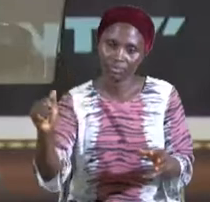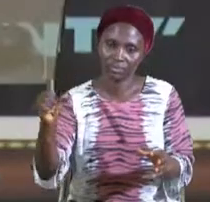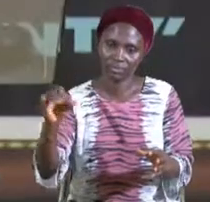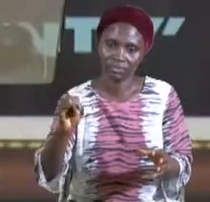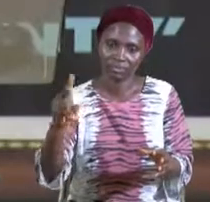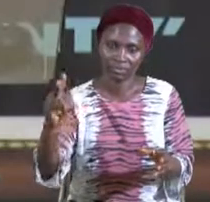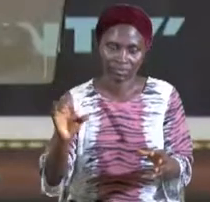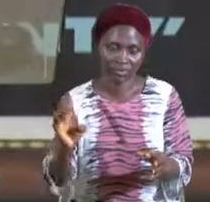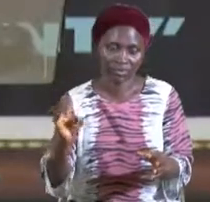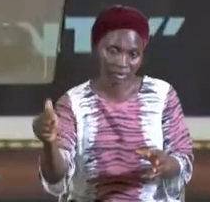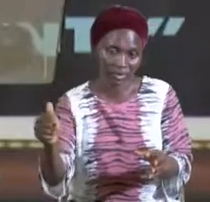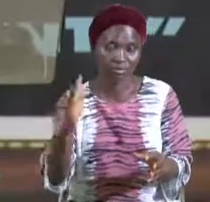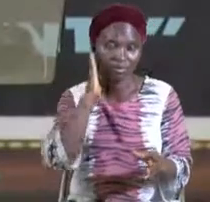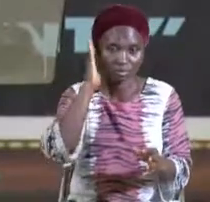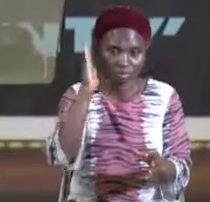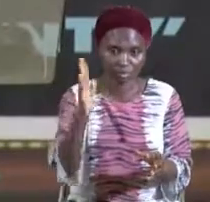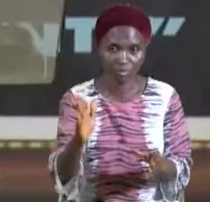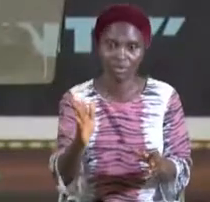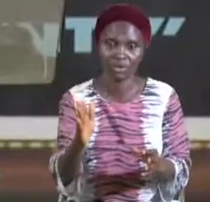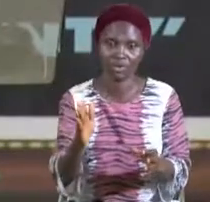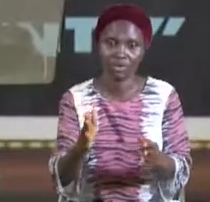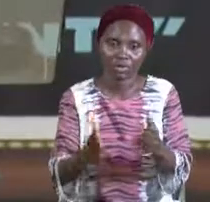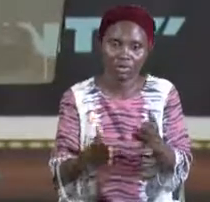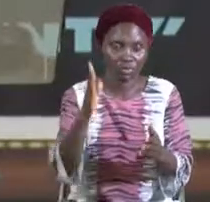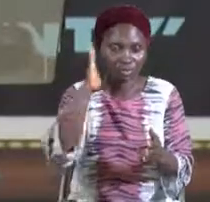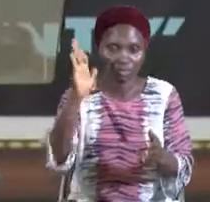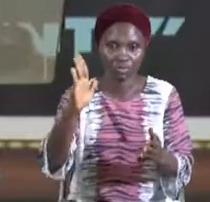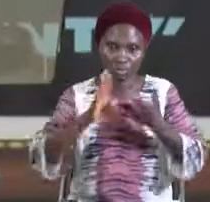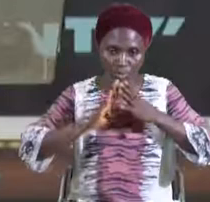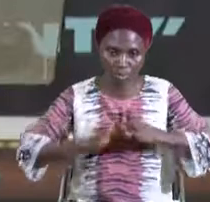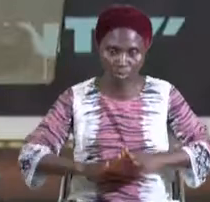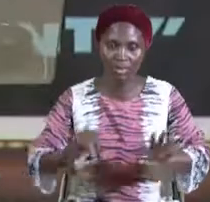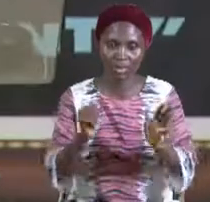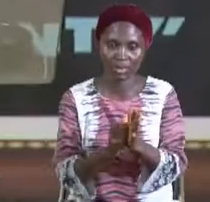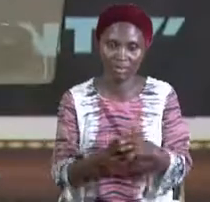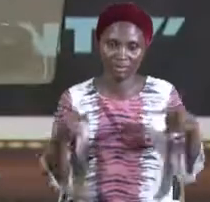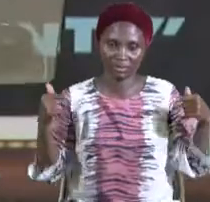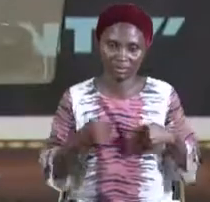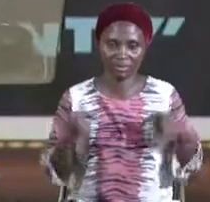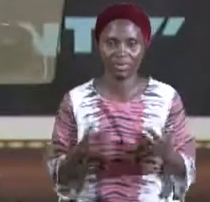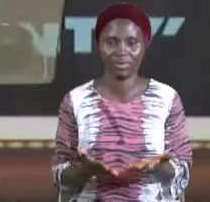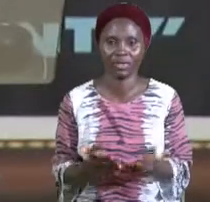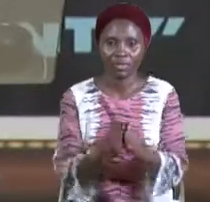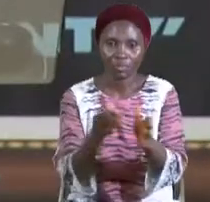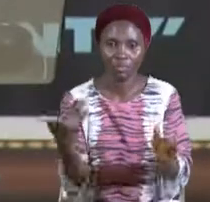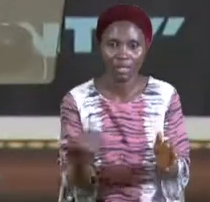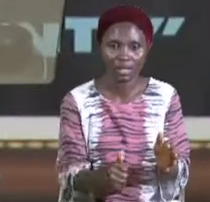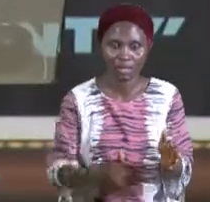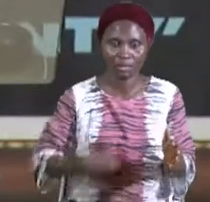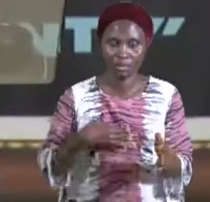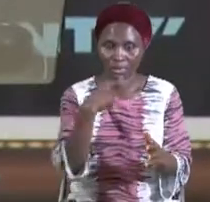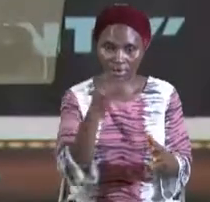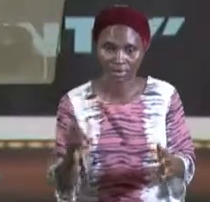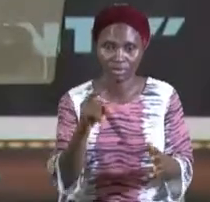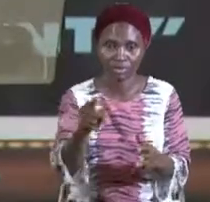coupes ton doigt soudainement. Et la chose naturelle que tu fais, sans même penser à cela, sans même que personne te dise, tu mets ça